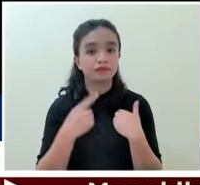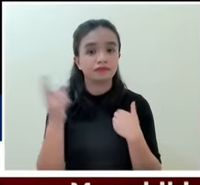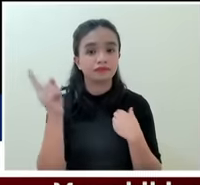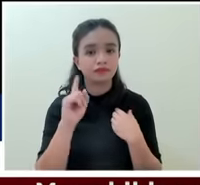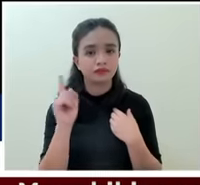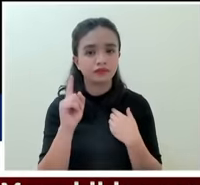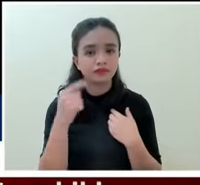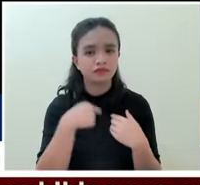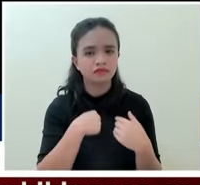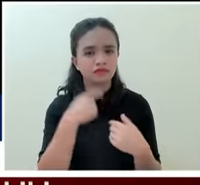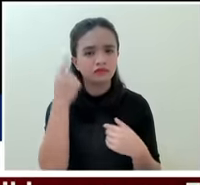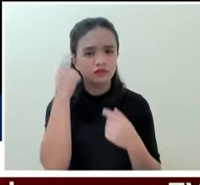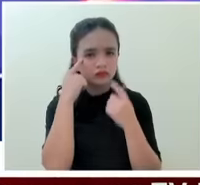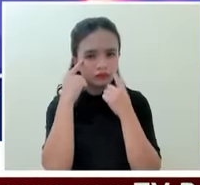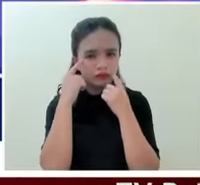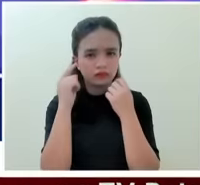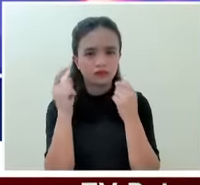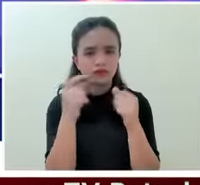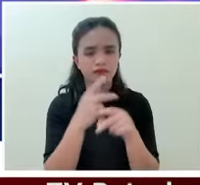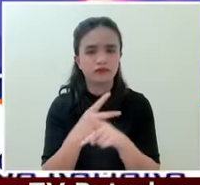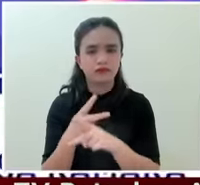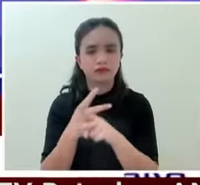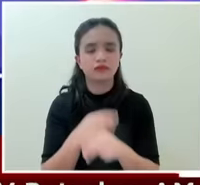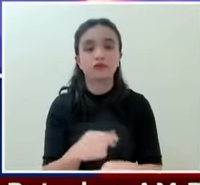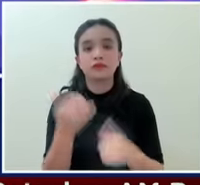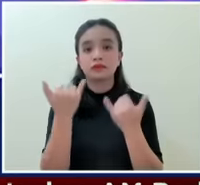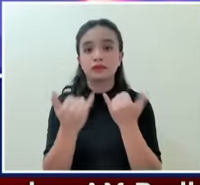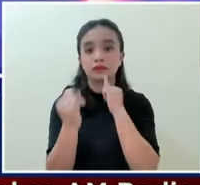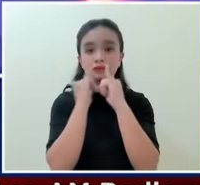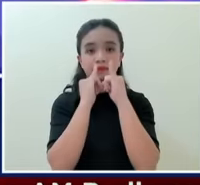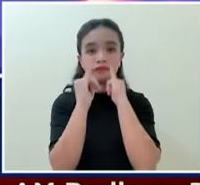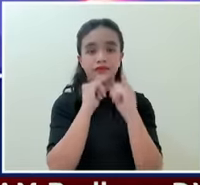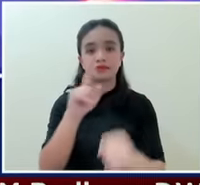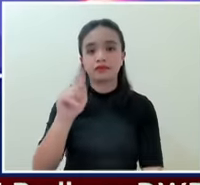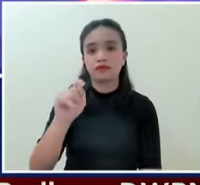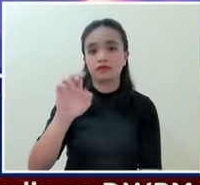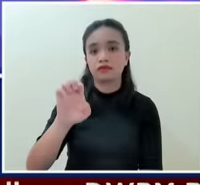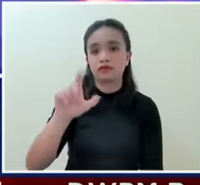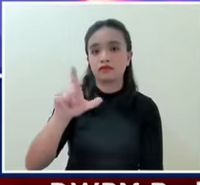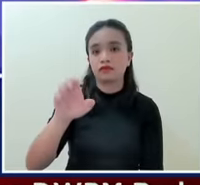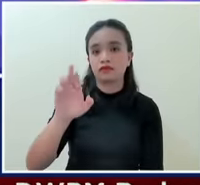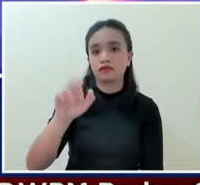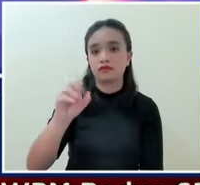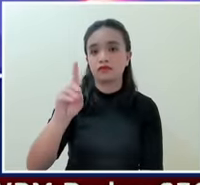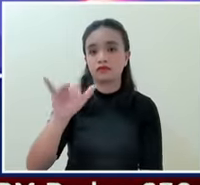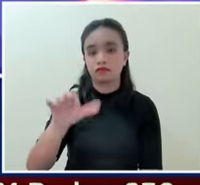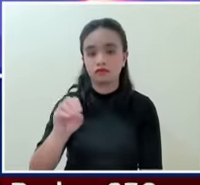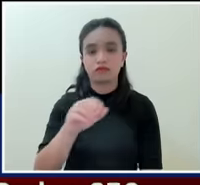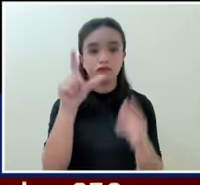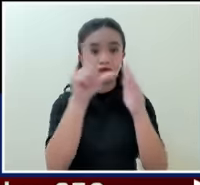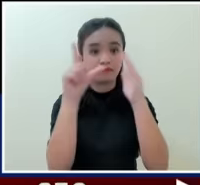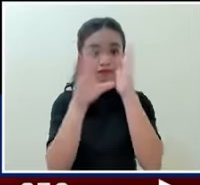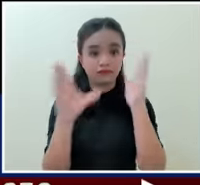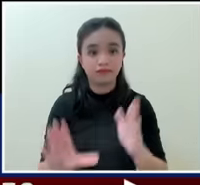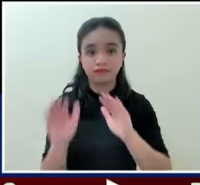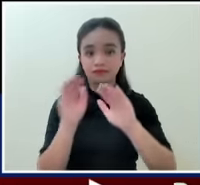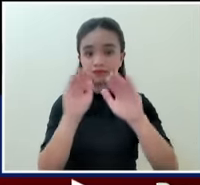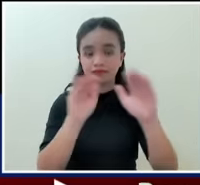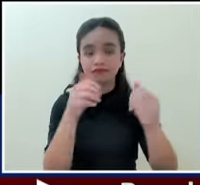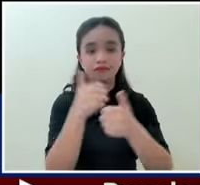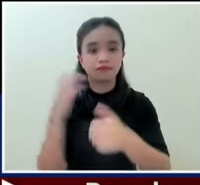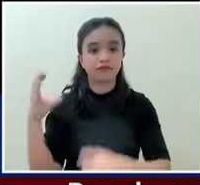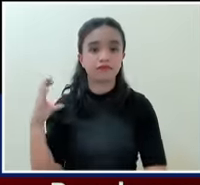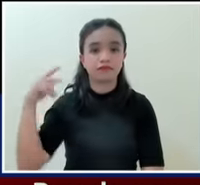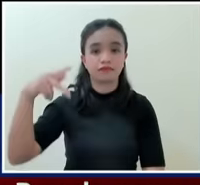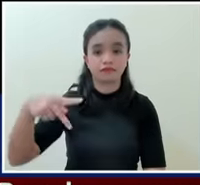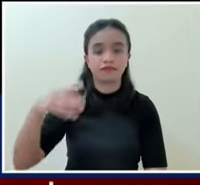of COVID-19, sir. Sa panayam naman sa Teleradyo Serbisyo, nanawagan si Attorney Jamie Villamor, ang chairperson ng